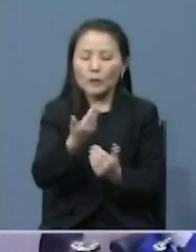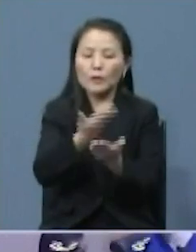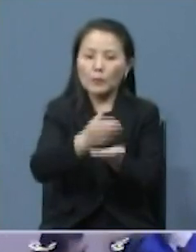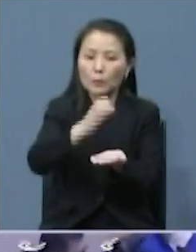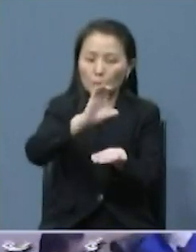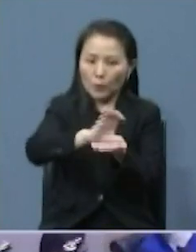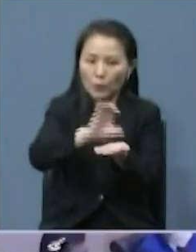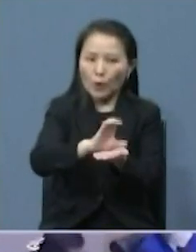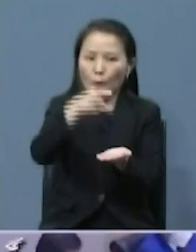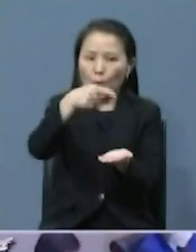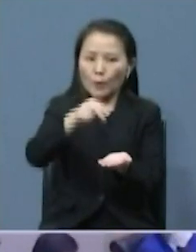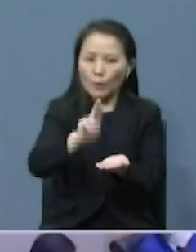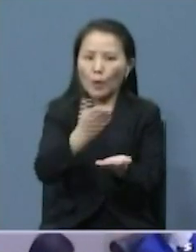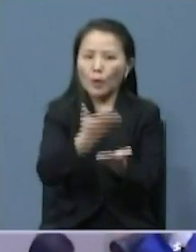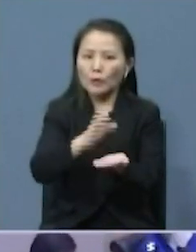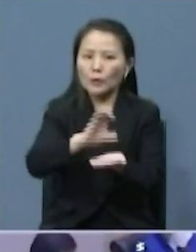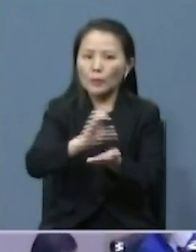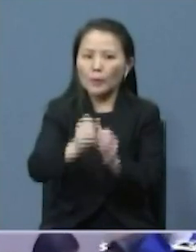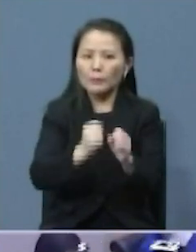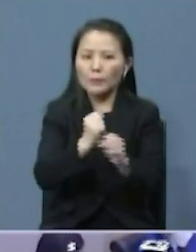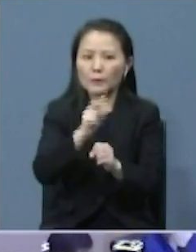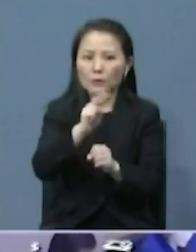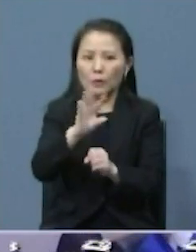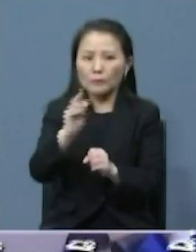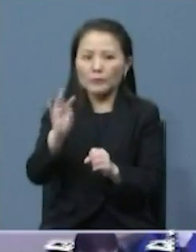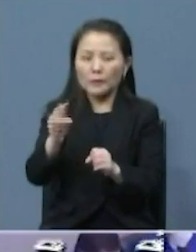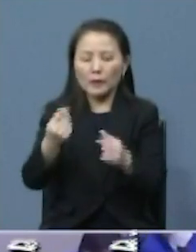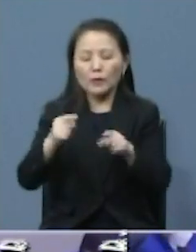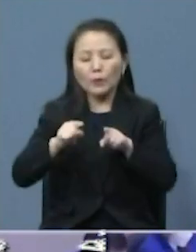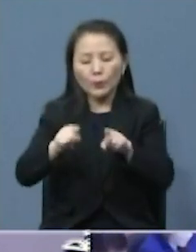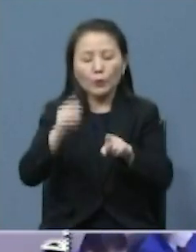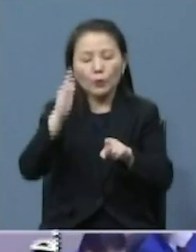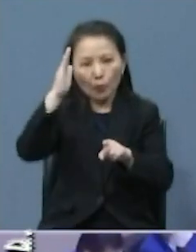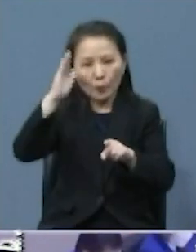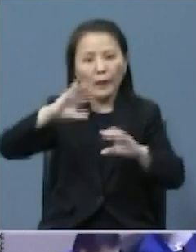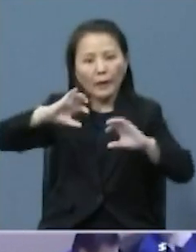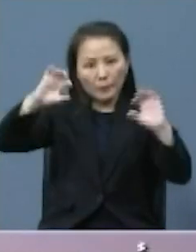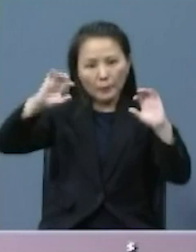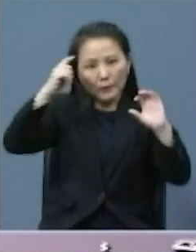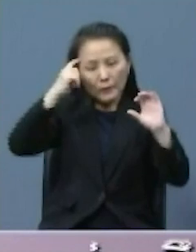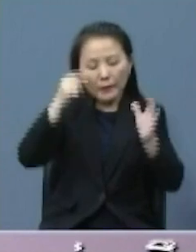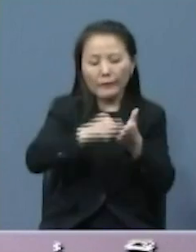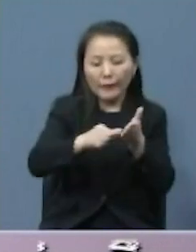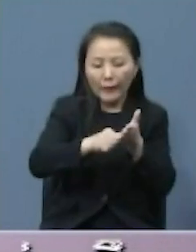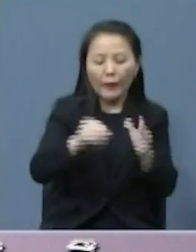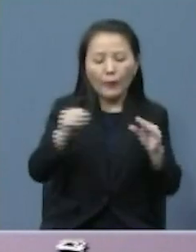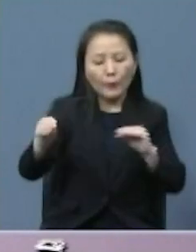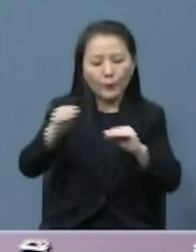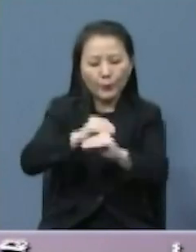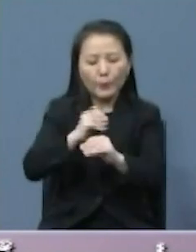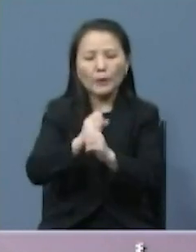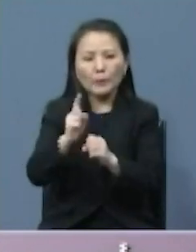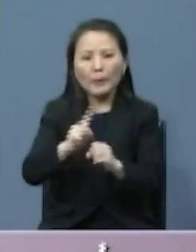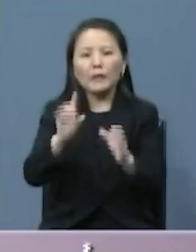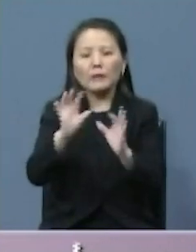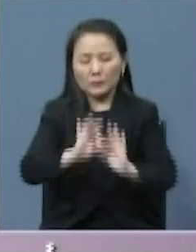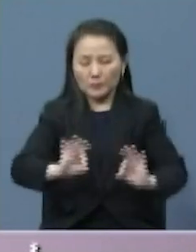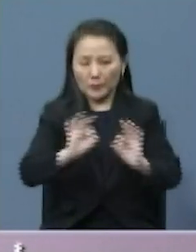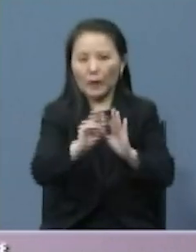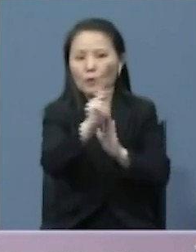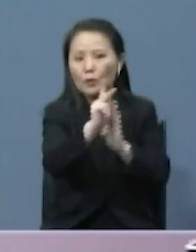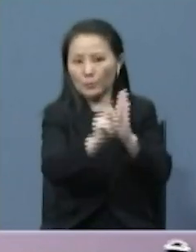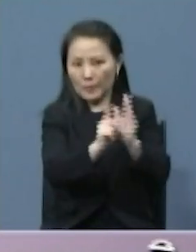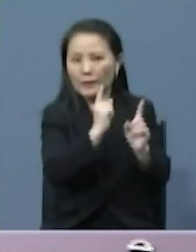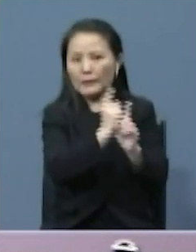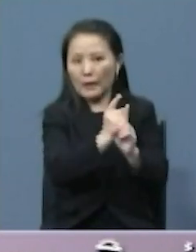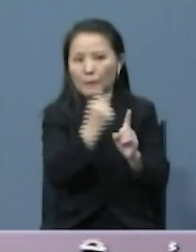นี้แล้วอาจจะทำคู่ขนานกันไปและรัฐบาลก็จะไปดูว่าตรงไหนสามารถทำได้แต่ต้องไม่ขัดกับกฎหมายและก็